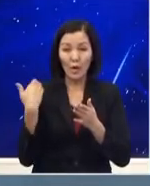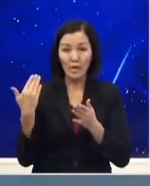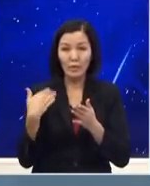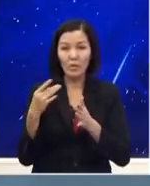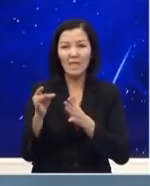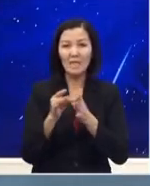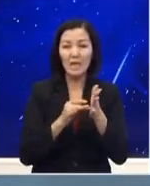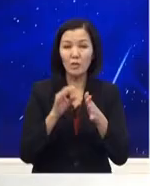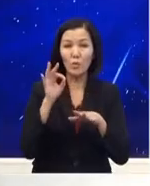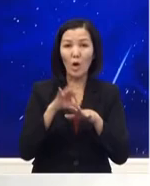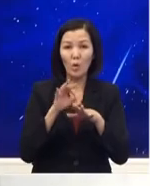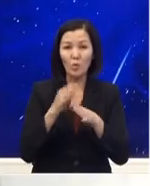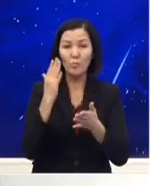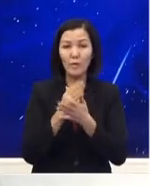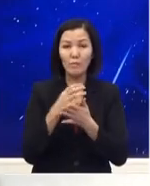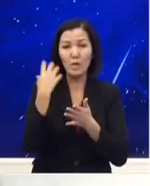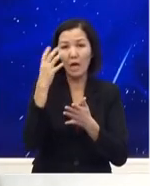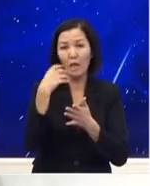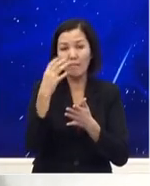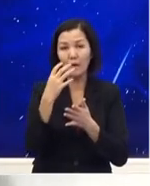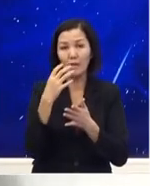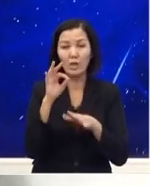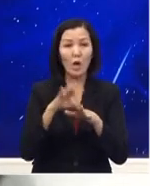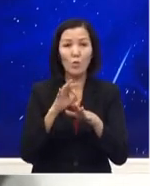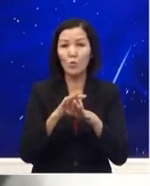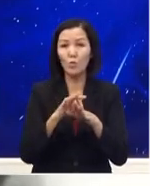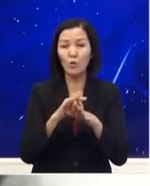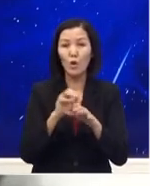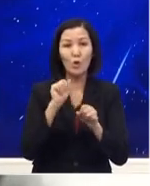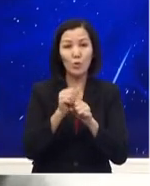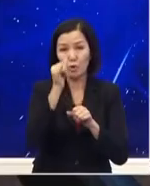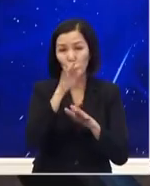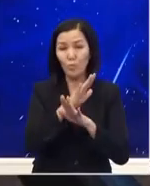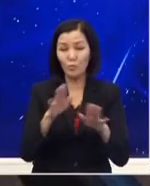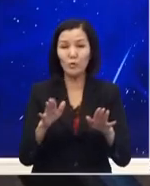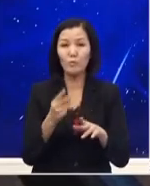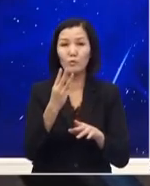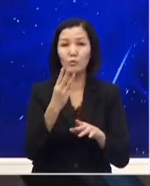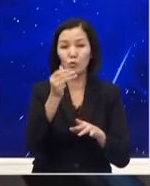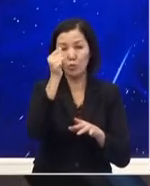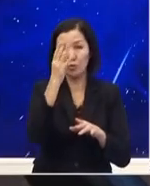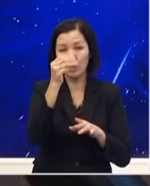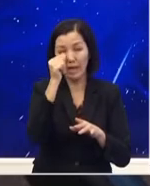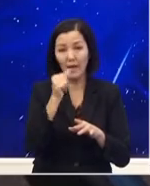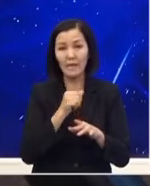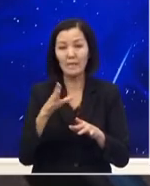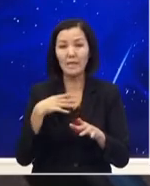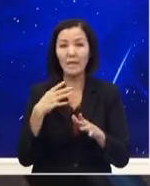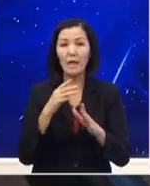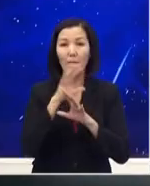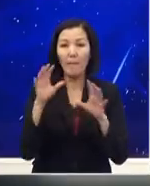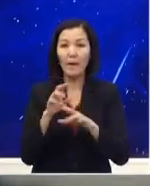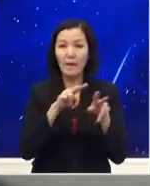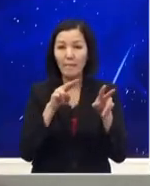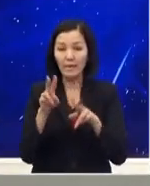дерт жұқтырған болса, онда алмағашынан өмірі ауру кетпейді. Сондықтан мамандар 3-4 айға дейін кірпік қақпай өскін жағдайын